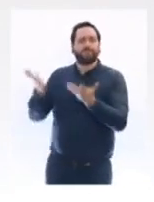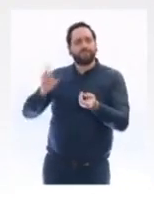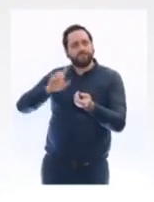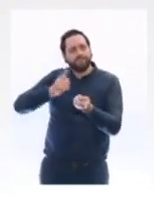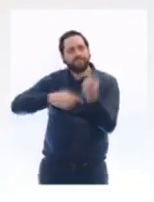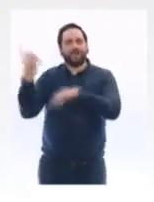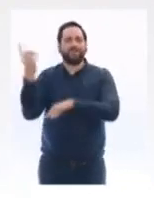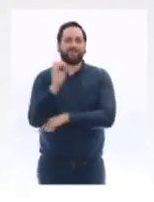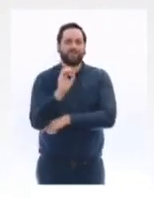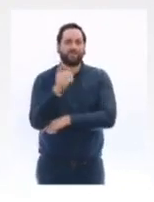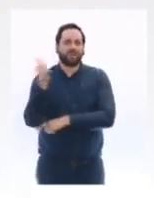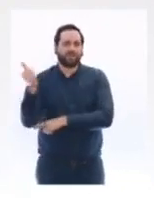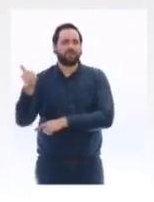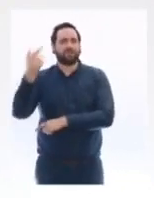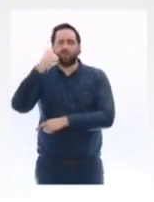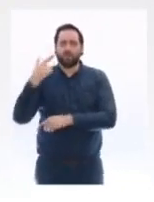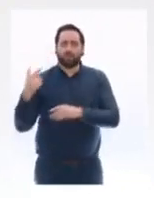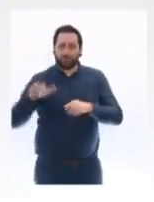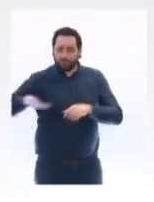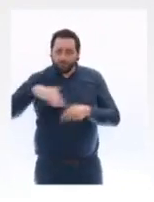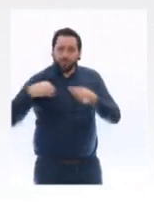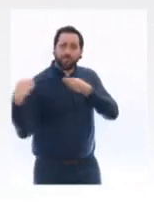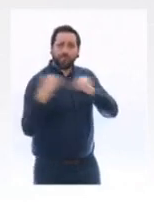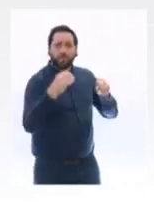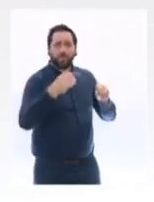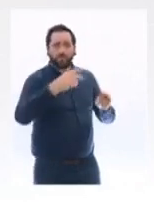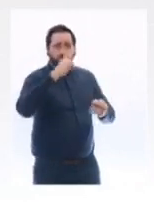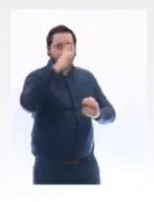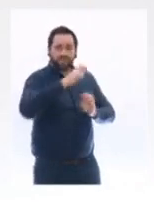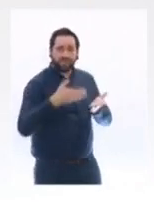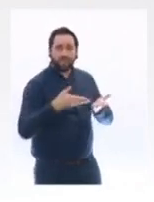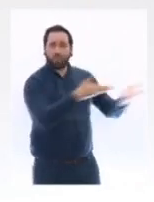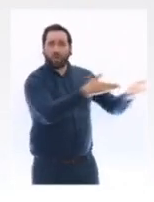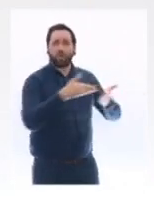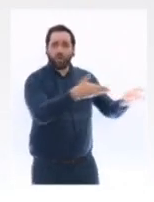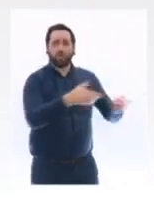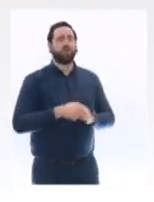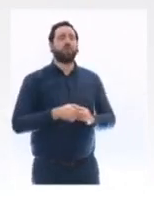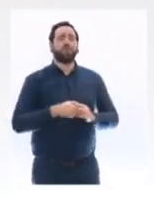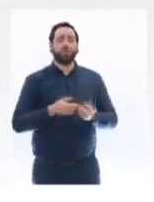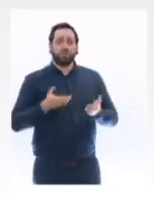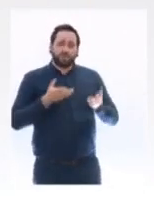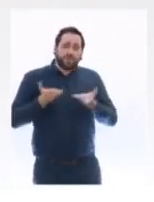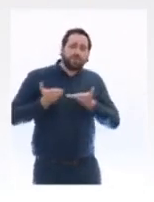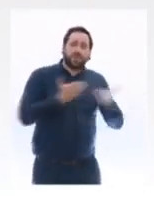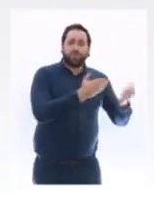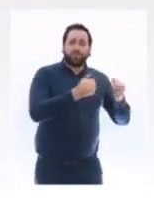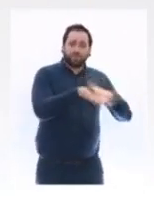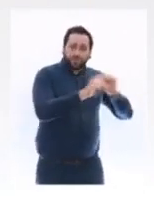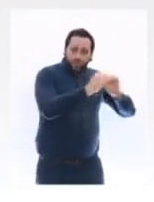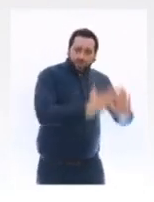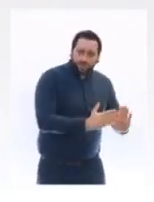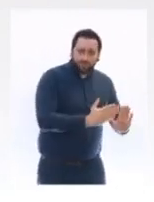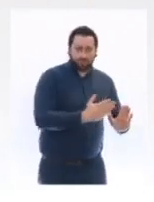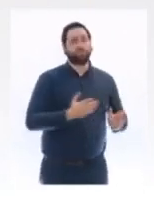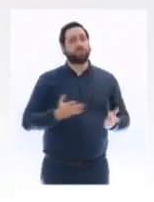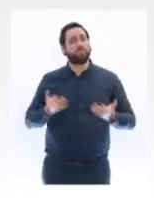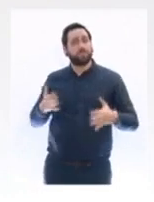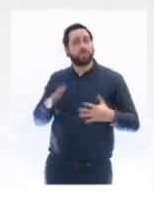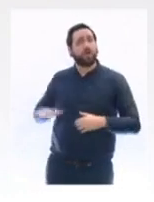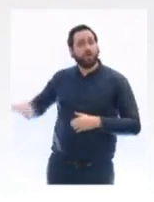difficiles. Je tiens à préciser que pour les concessions automobiles, et donc derrière pour l'industrie automobile qui est si vitale pour notre pays,